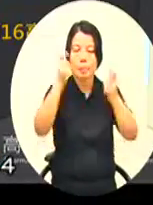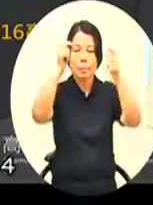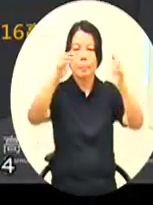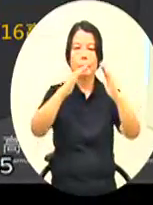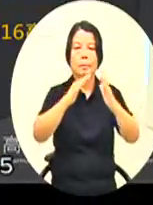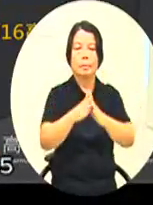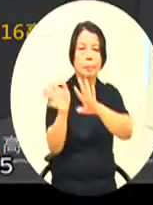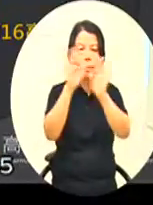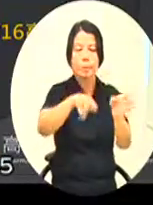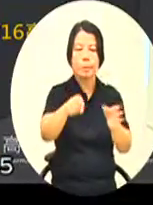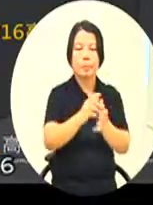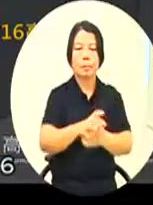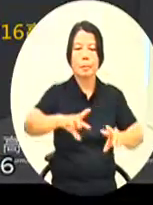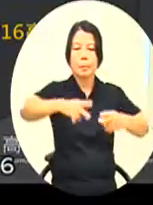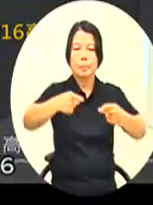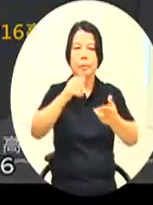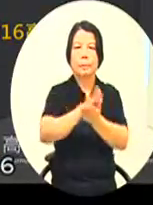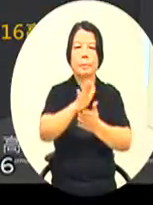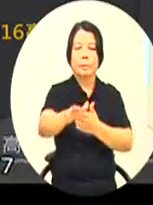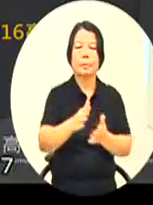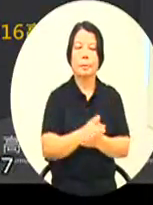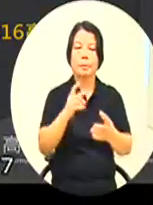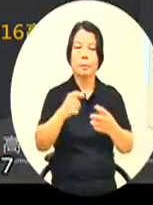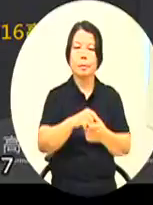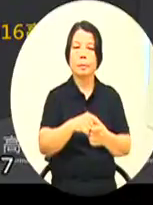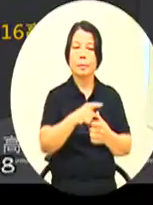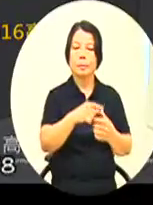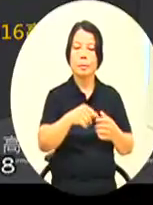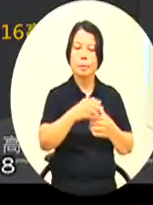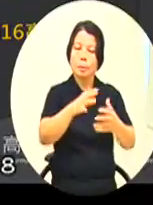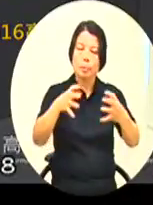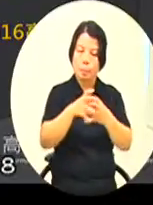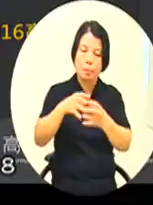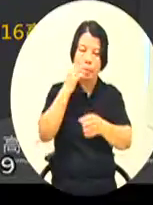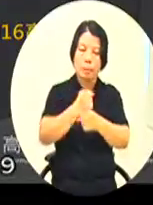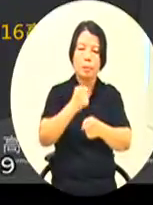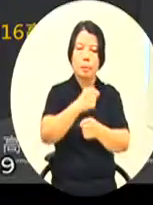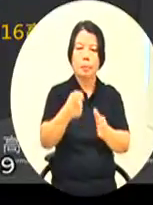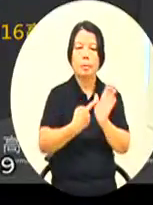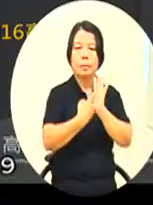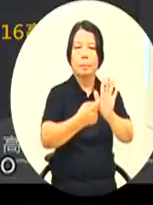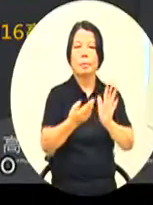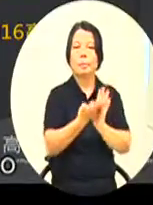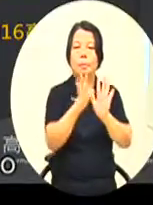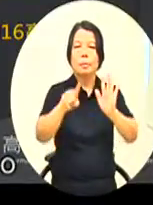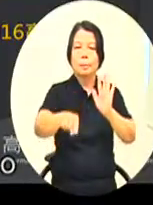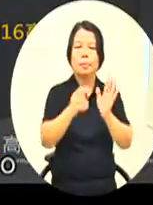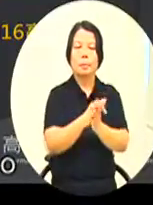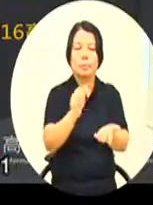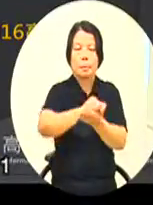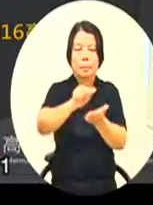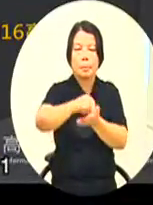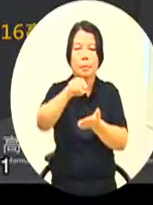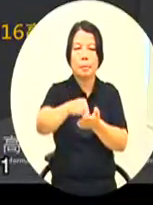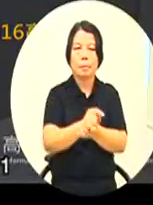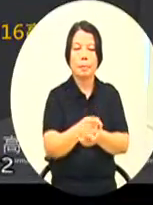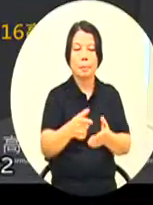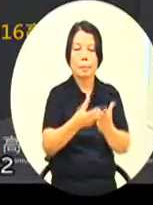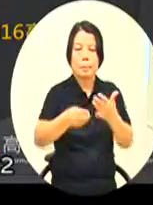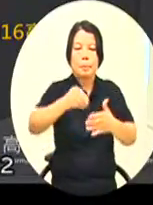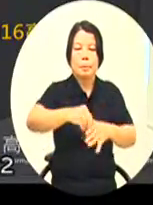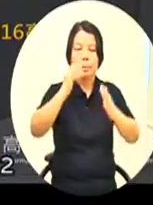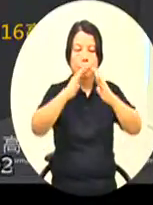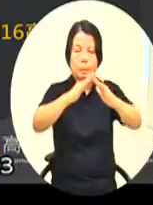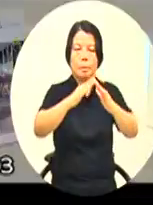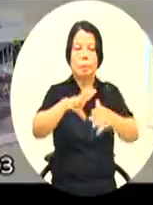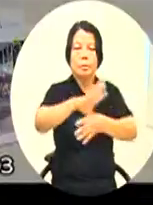在今年度改版以后，跟联合文学合作呈现非常有质感的一份刊物，这也提升我们整个城市的文